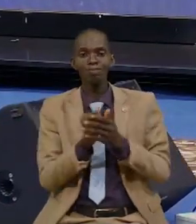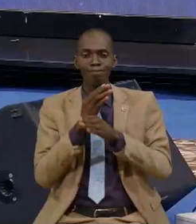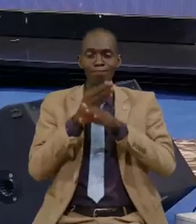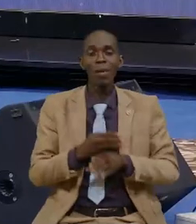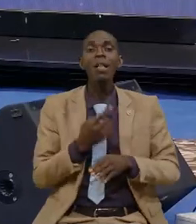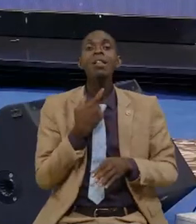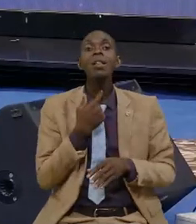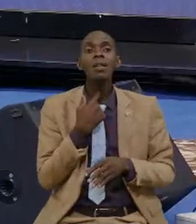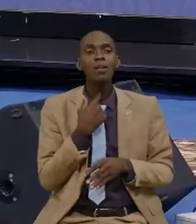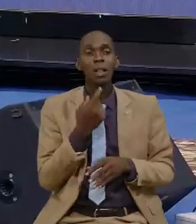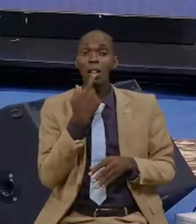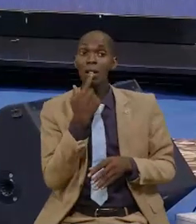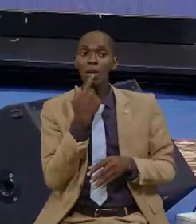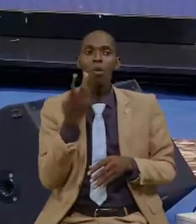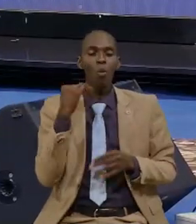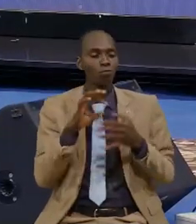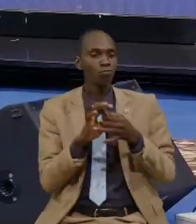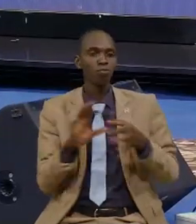se délia.